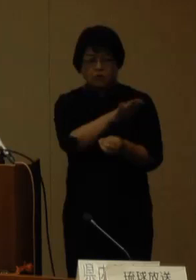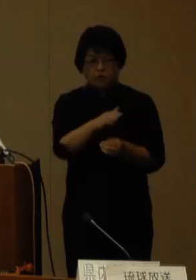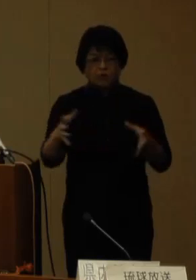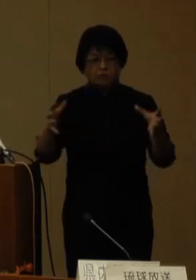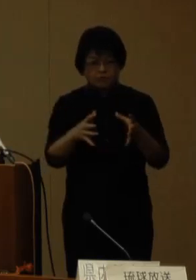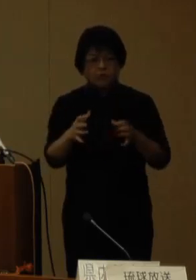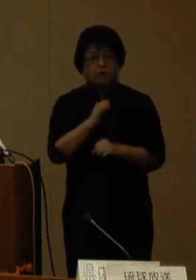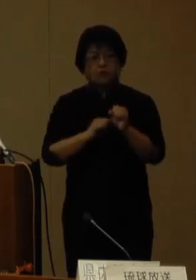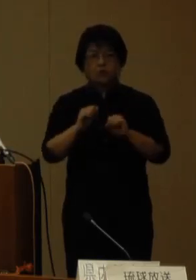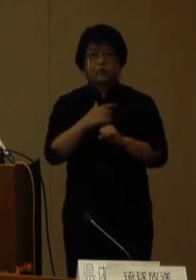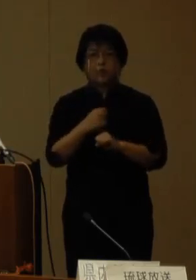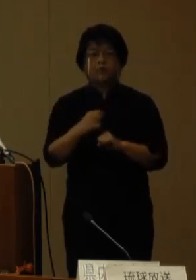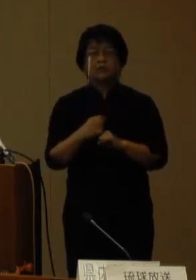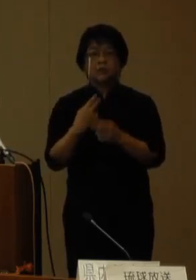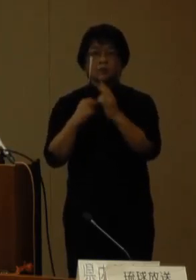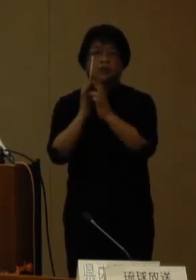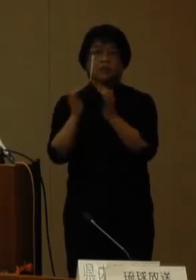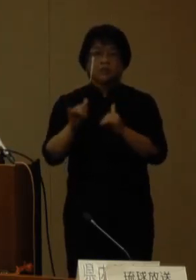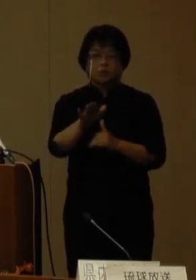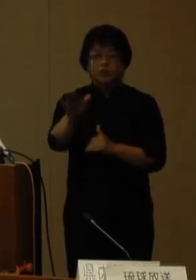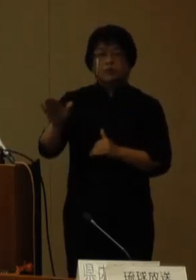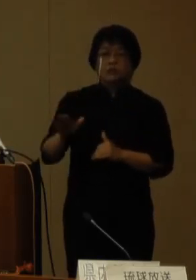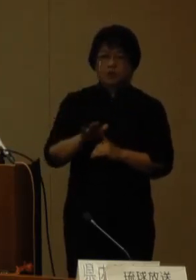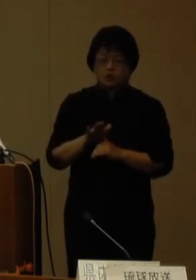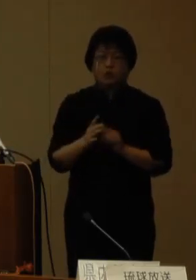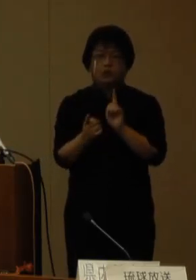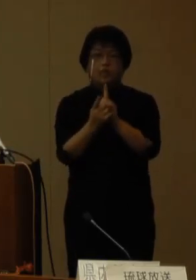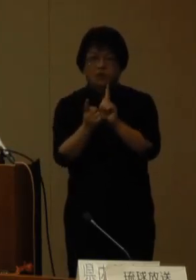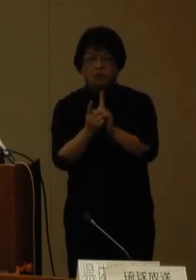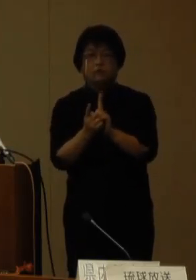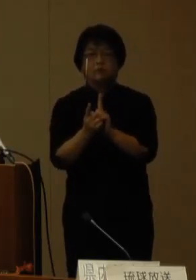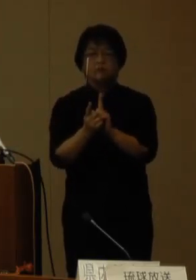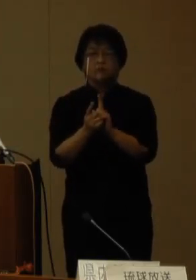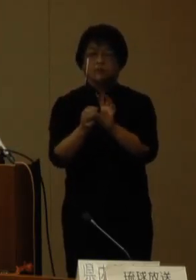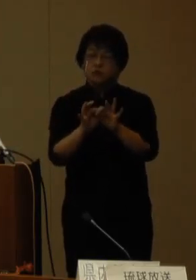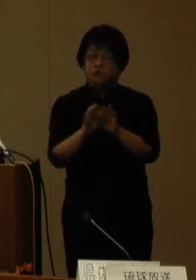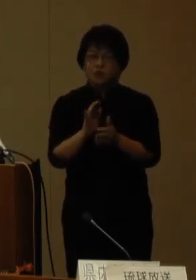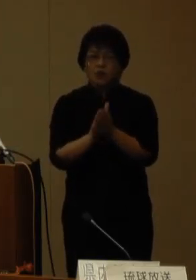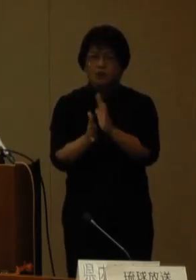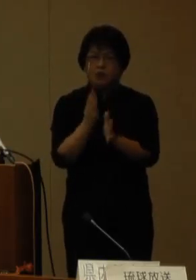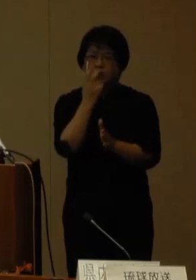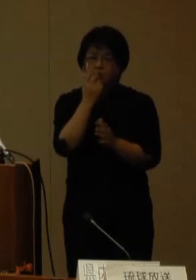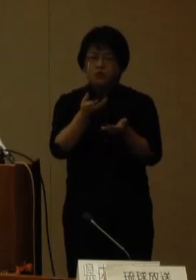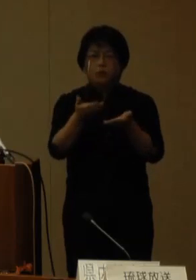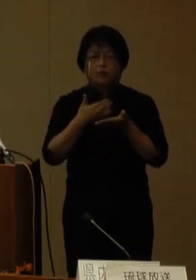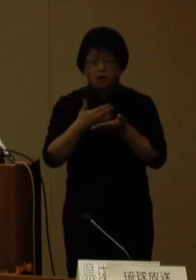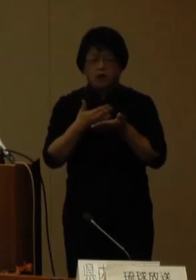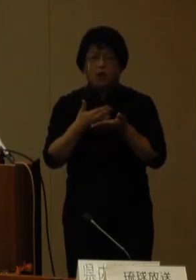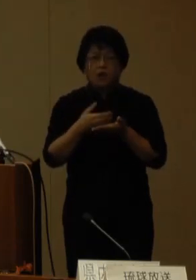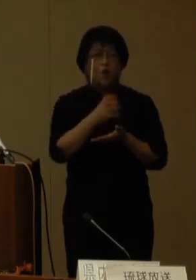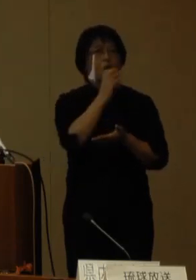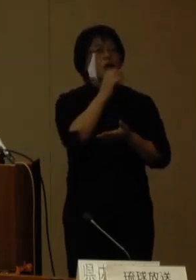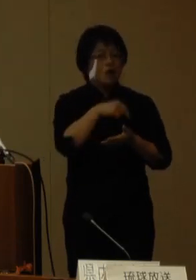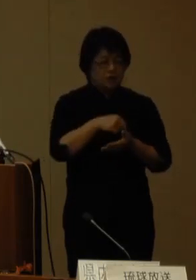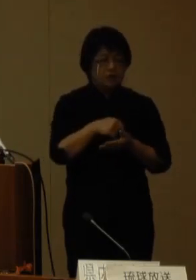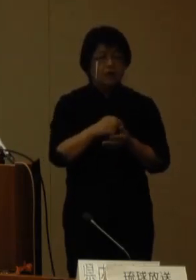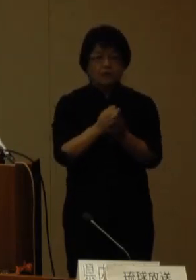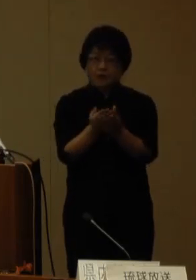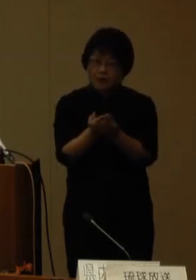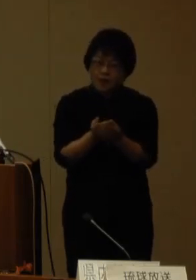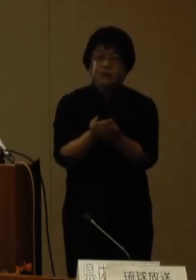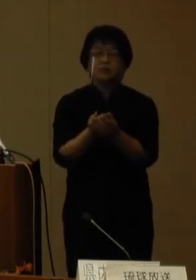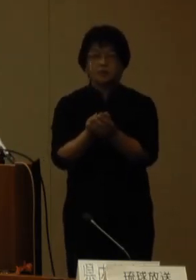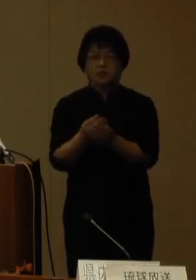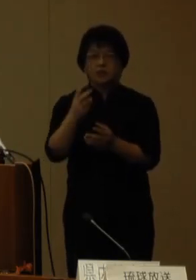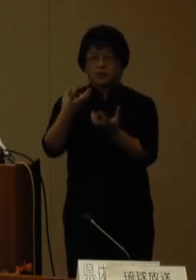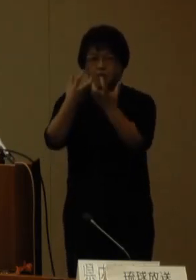たい。県民皆様の感染症対策についてももう一度点検をしていただき、うがい、手洗い、3密を避ける、換